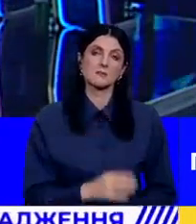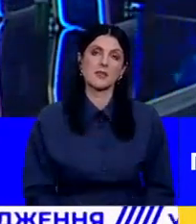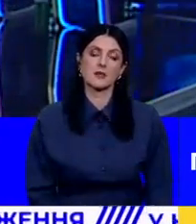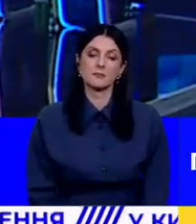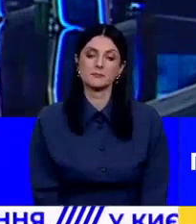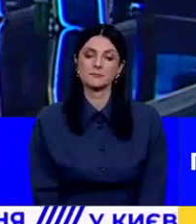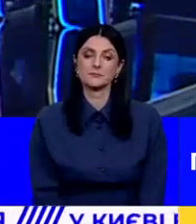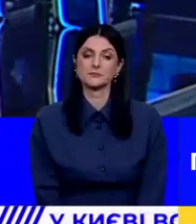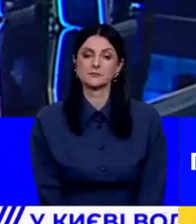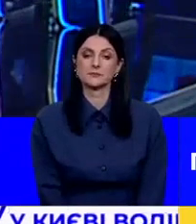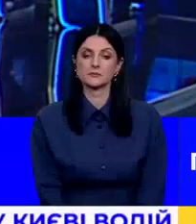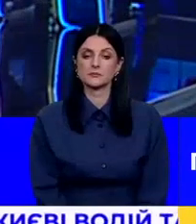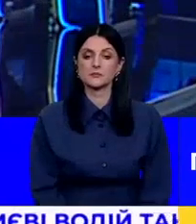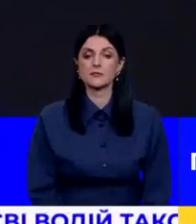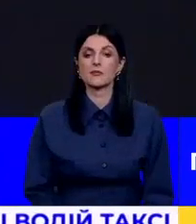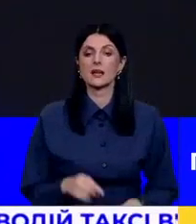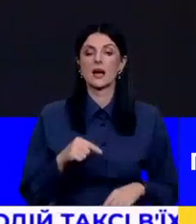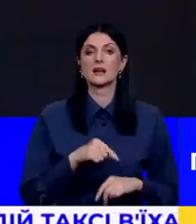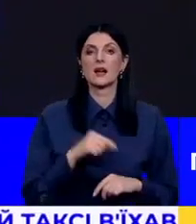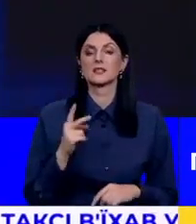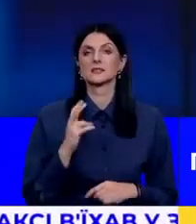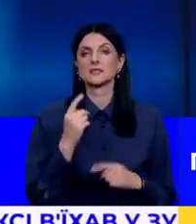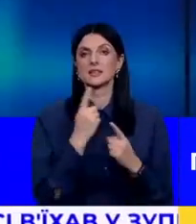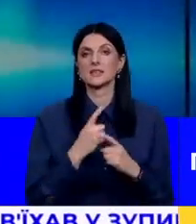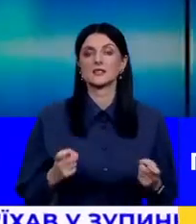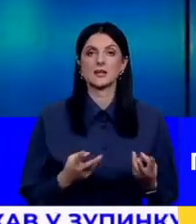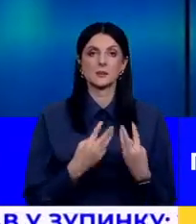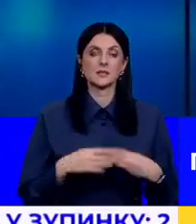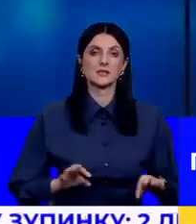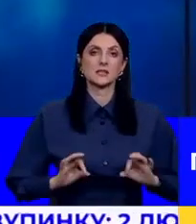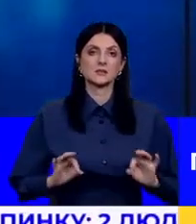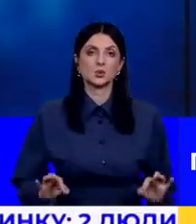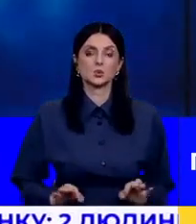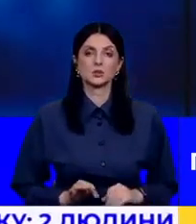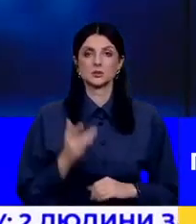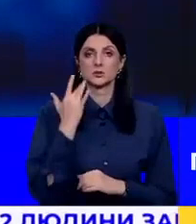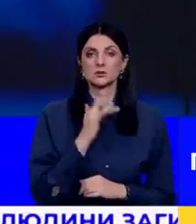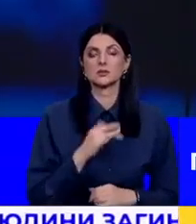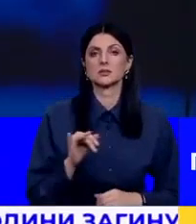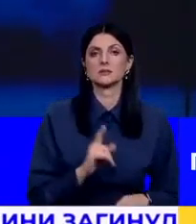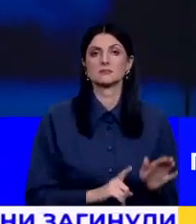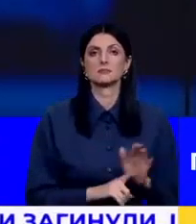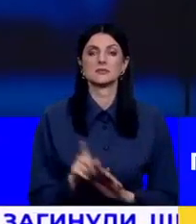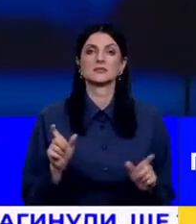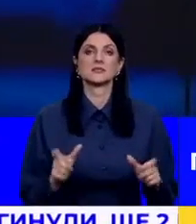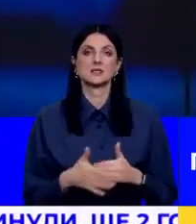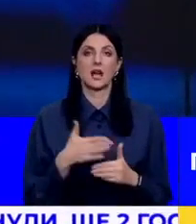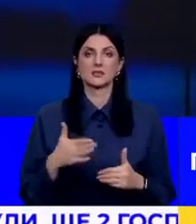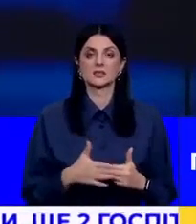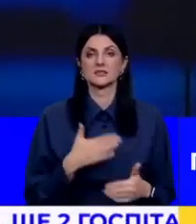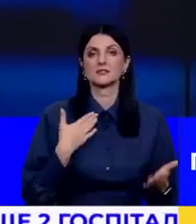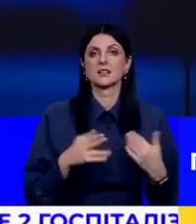чем дело. И реакция на заявление Министерства юстиции Соединенных Штатов и введенные санкции в